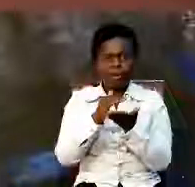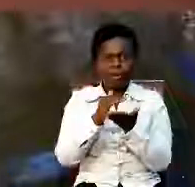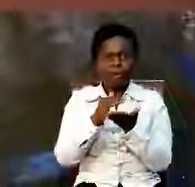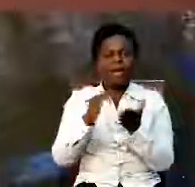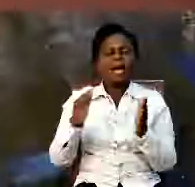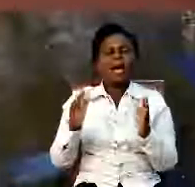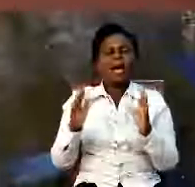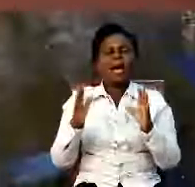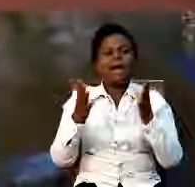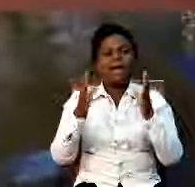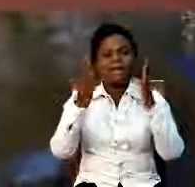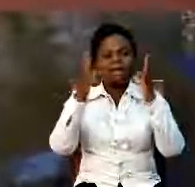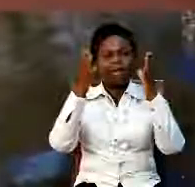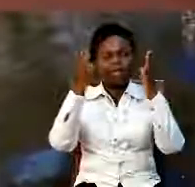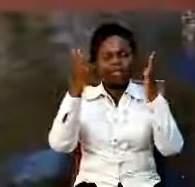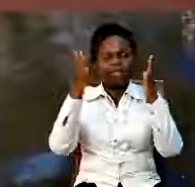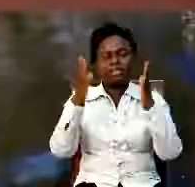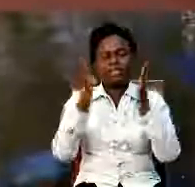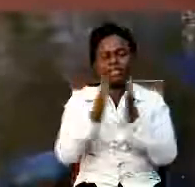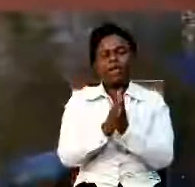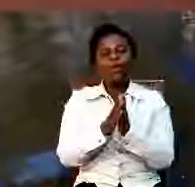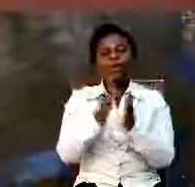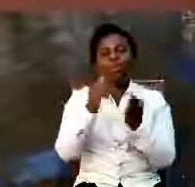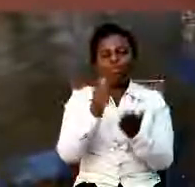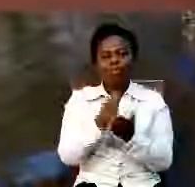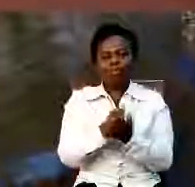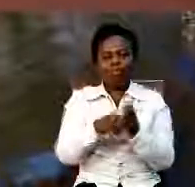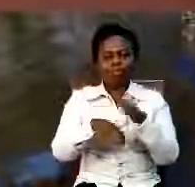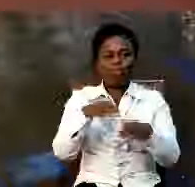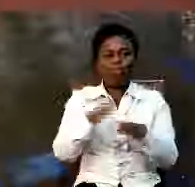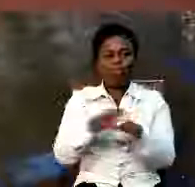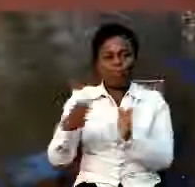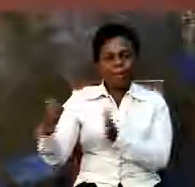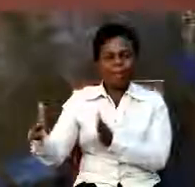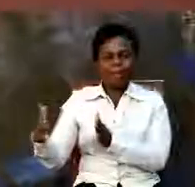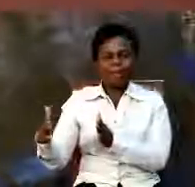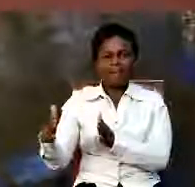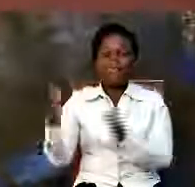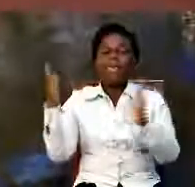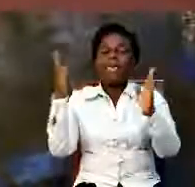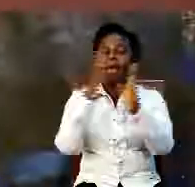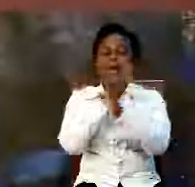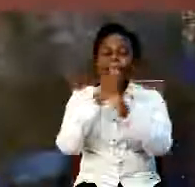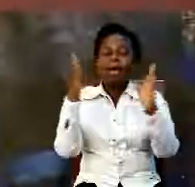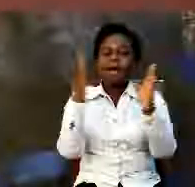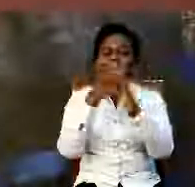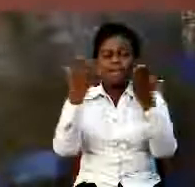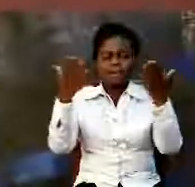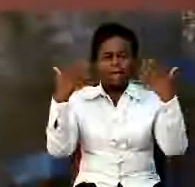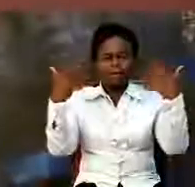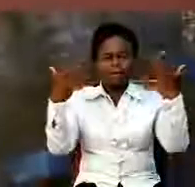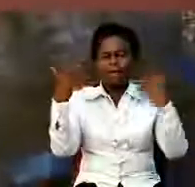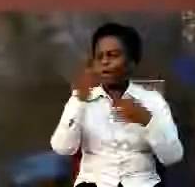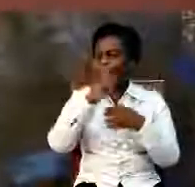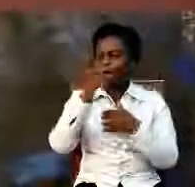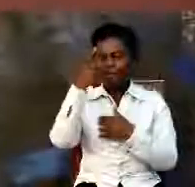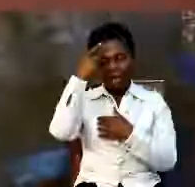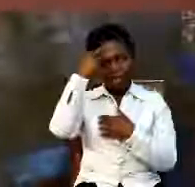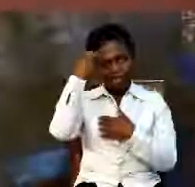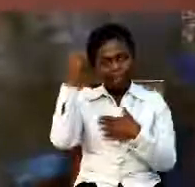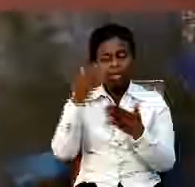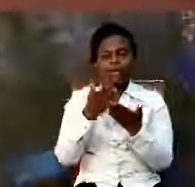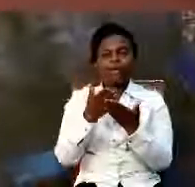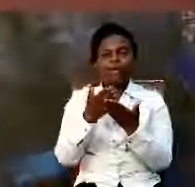Anaishi mguu pande badala ya mguu sawa. Hali ya hewa hawezi kuiamini, maana akitafuta